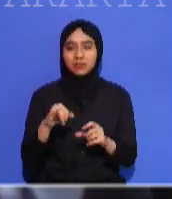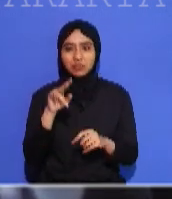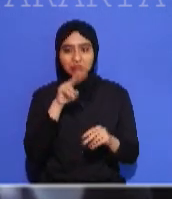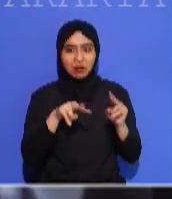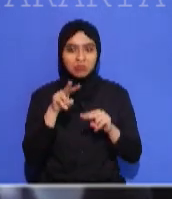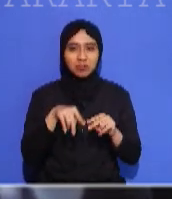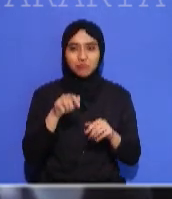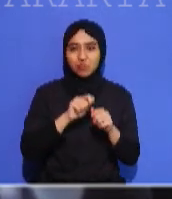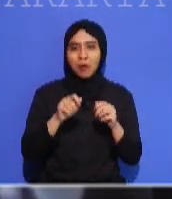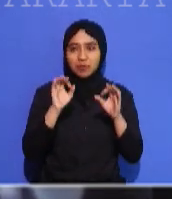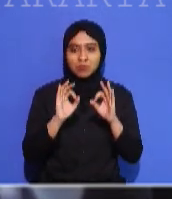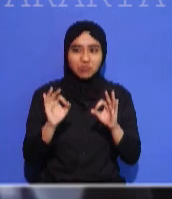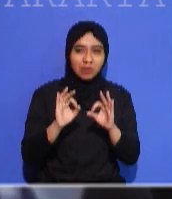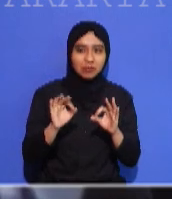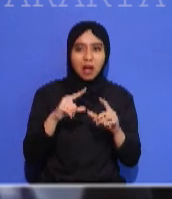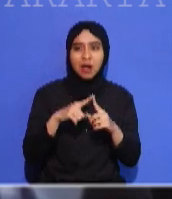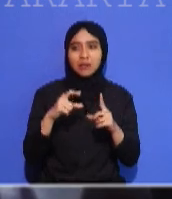penyempurnaan adart